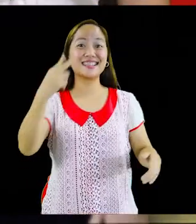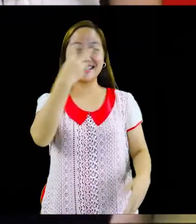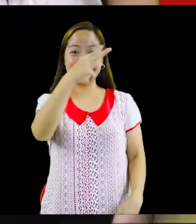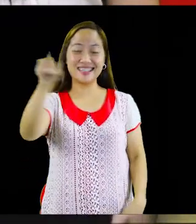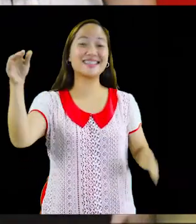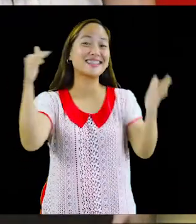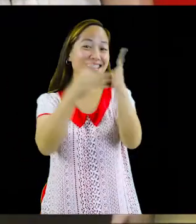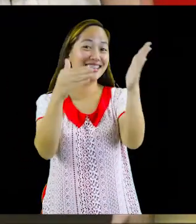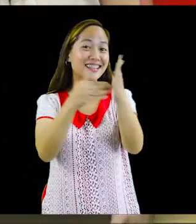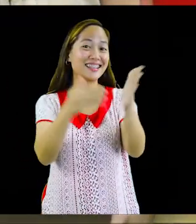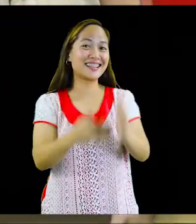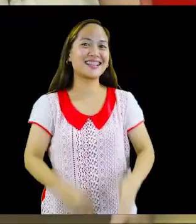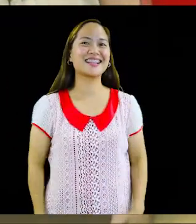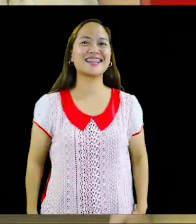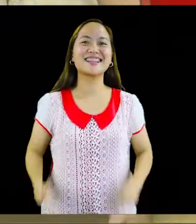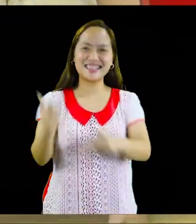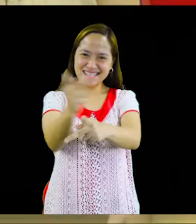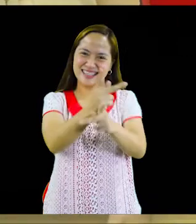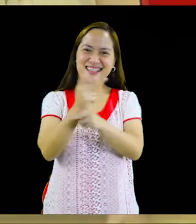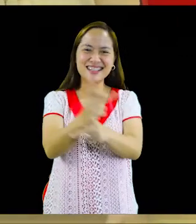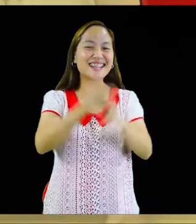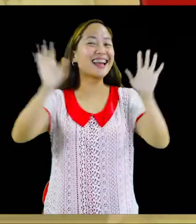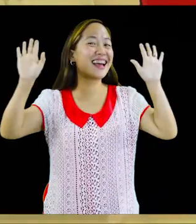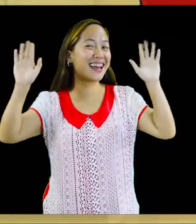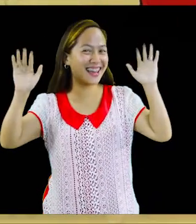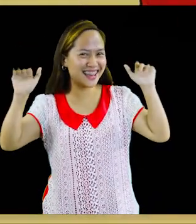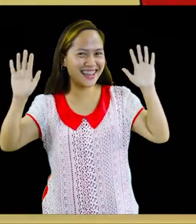kamo! Bye-bye!